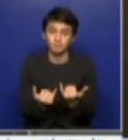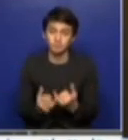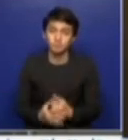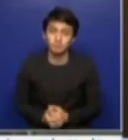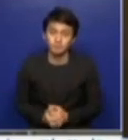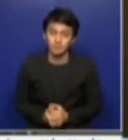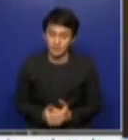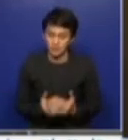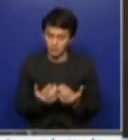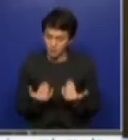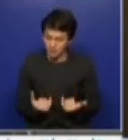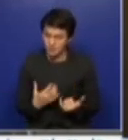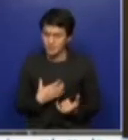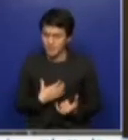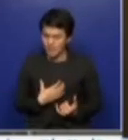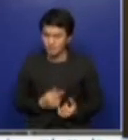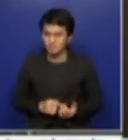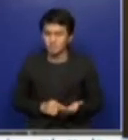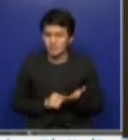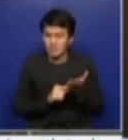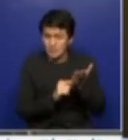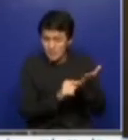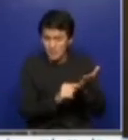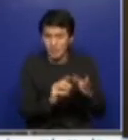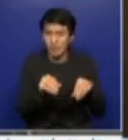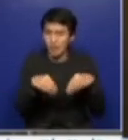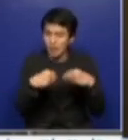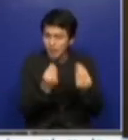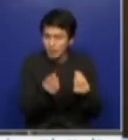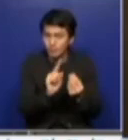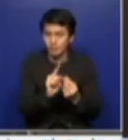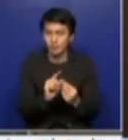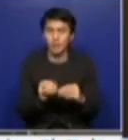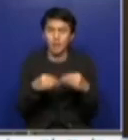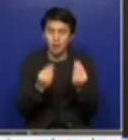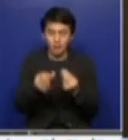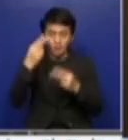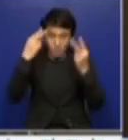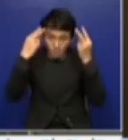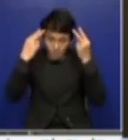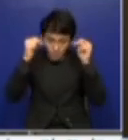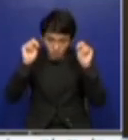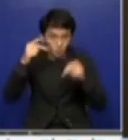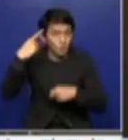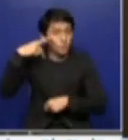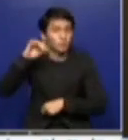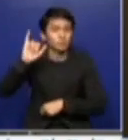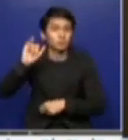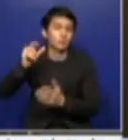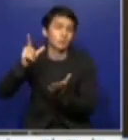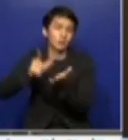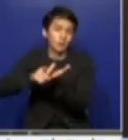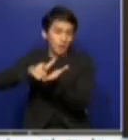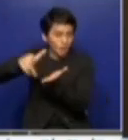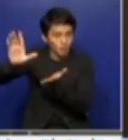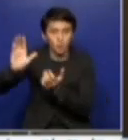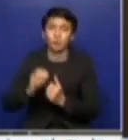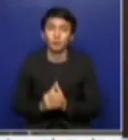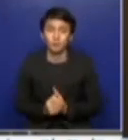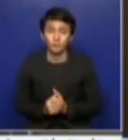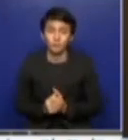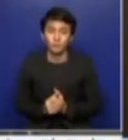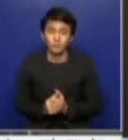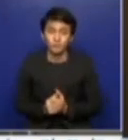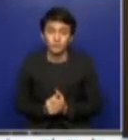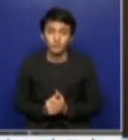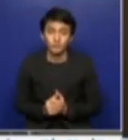กร้องอนาคตของเขาโดยขอให้นายกรัฐมนตรีลาออกอย่างไรก็ต